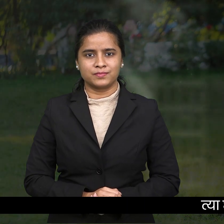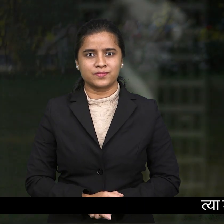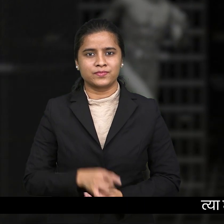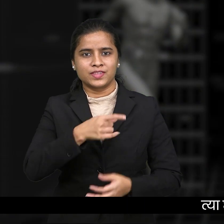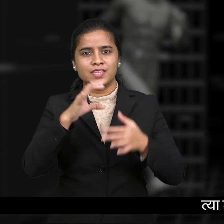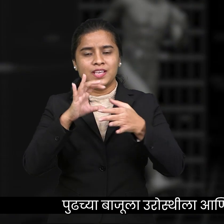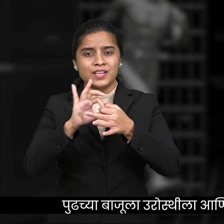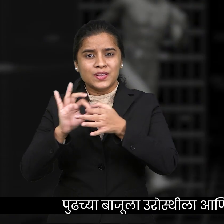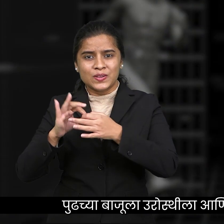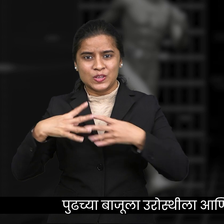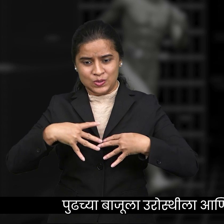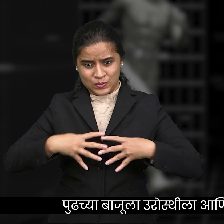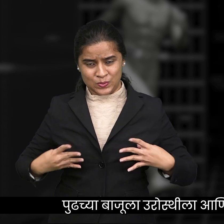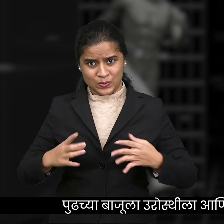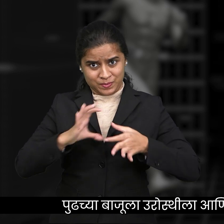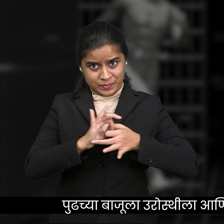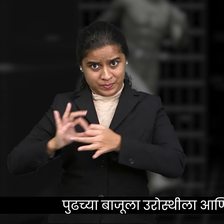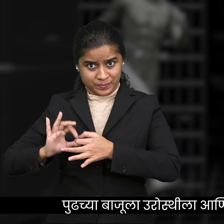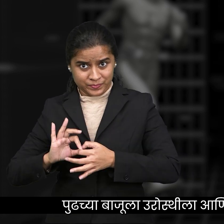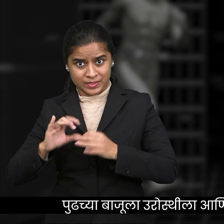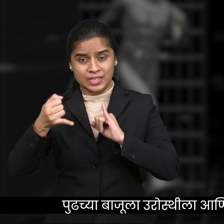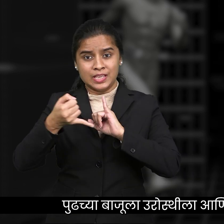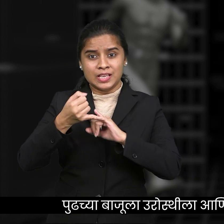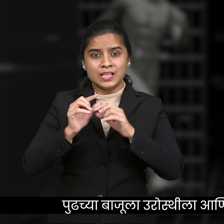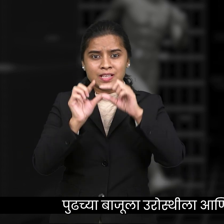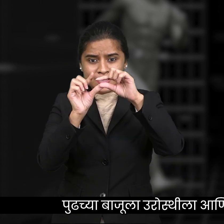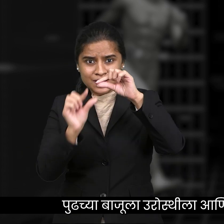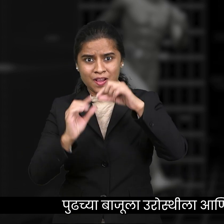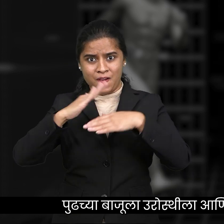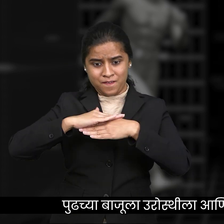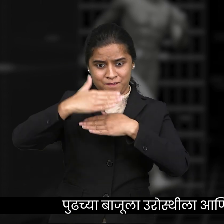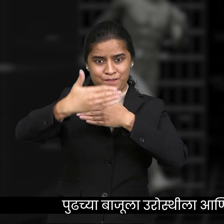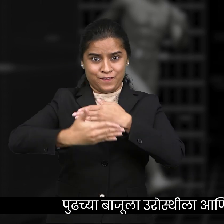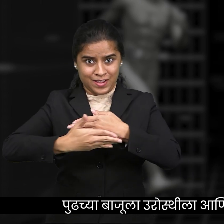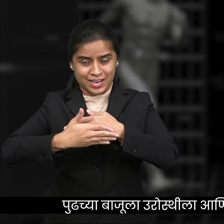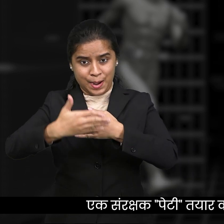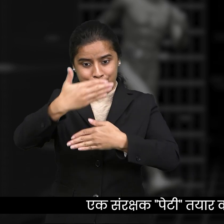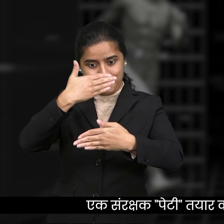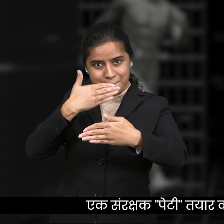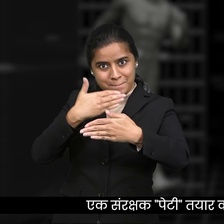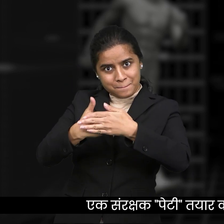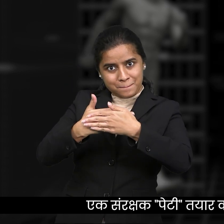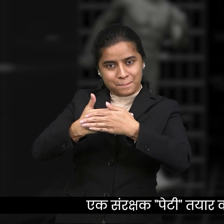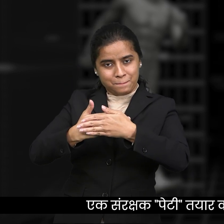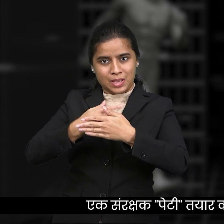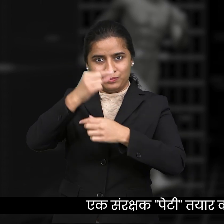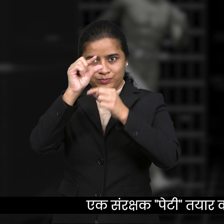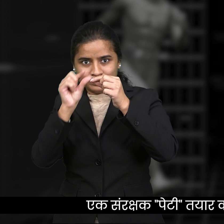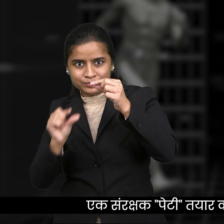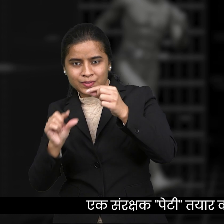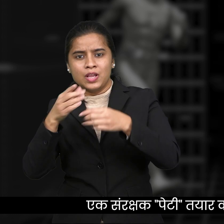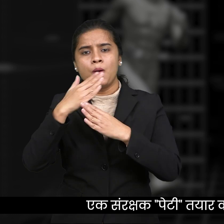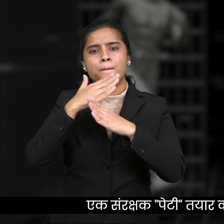त्या छातीच्या हाडांना पुढच्या बाजूला उरोस्थीला आणि मागच्या बाजूला पाठीच्या कण्याला जोडून एक संरक्षक पेटी तयार